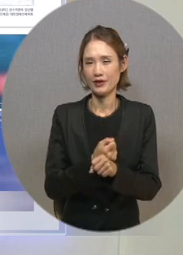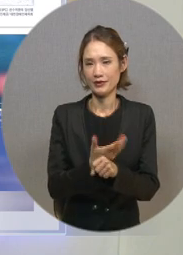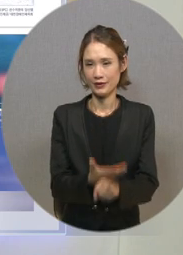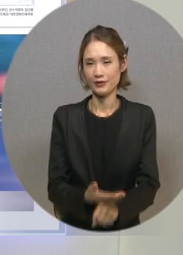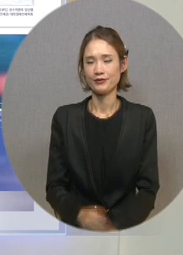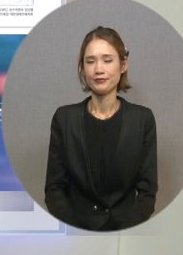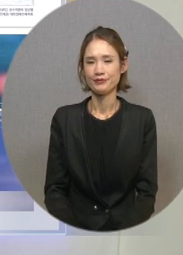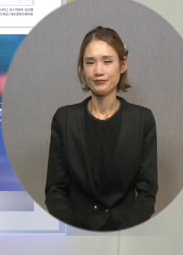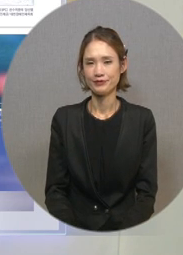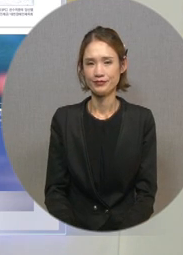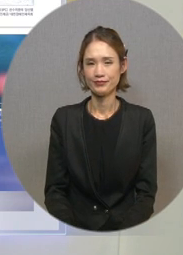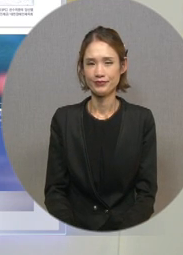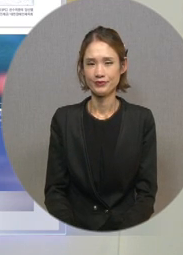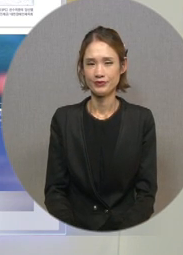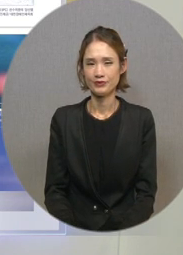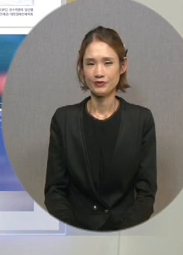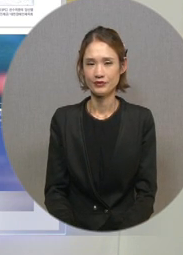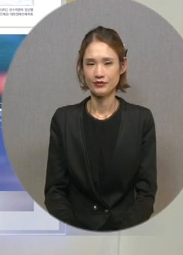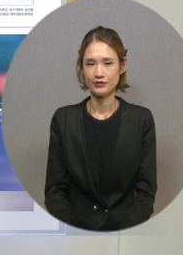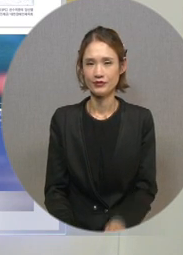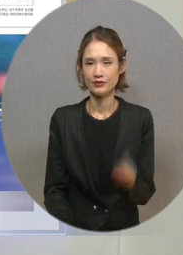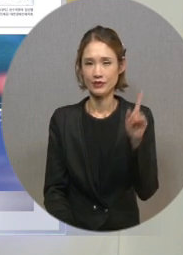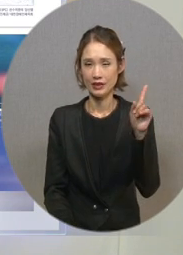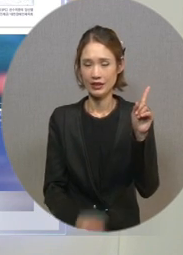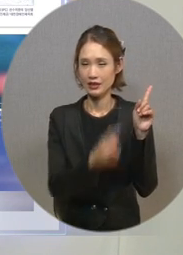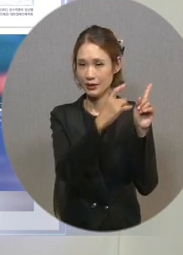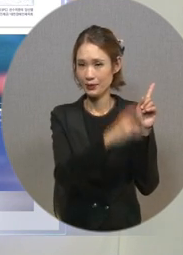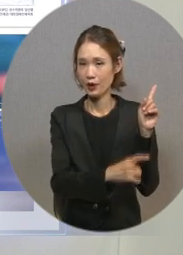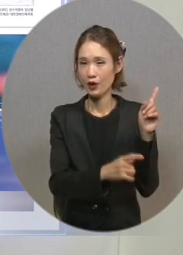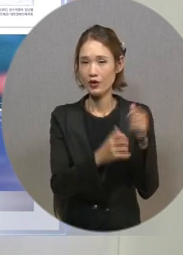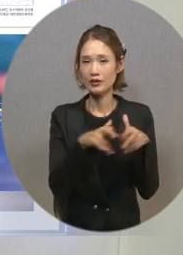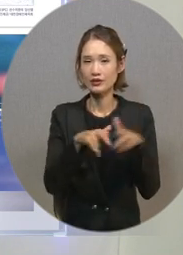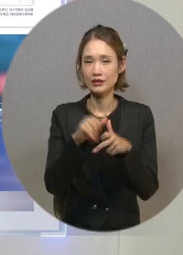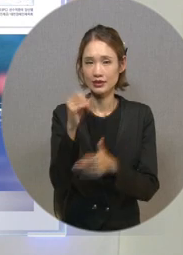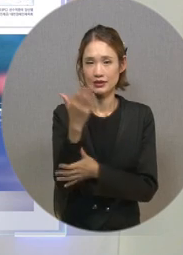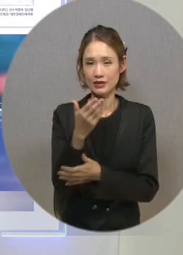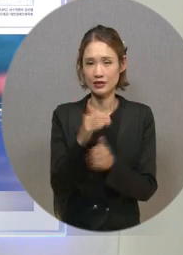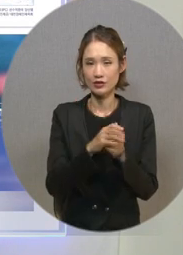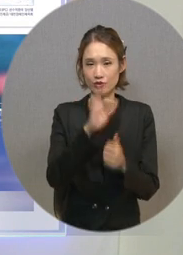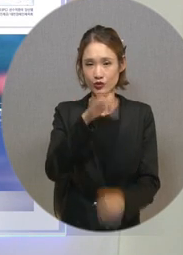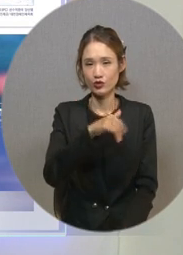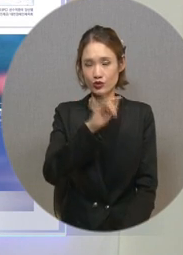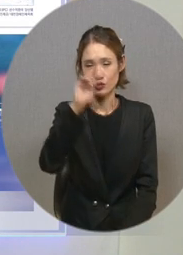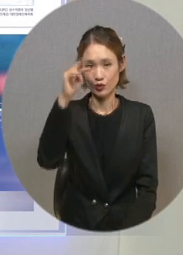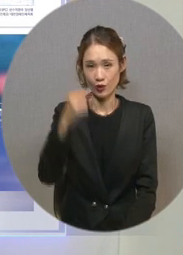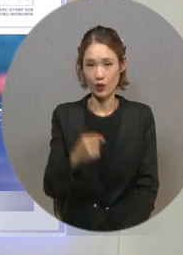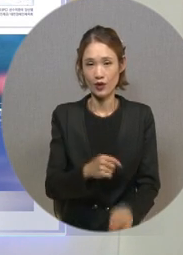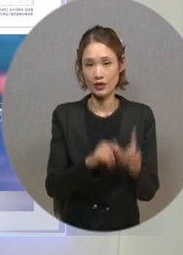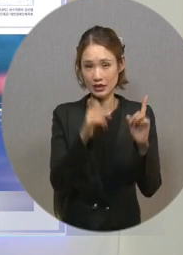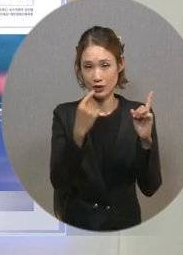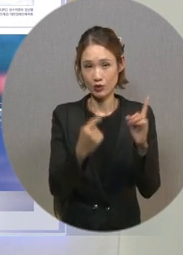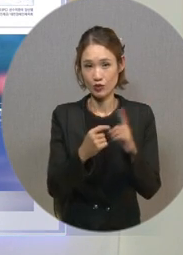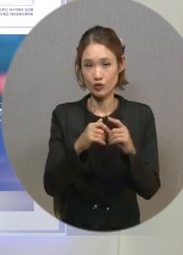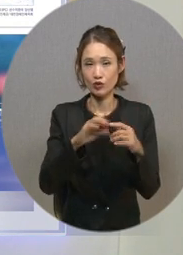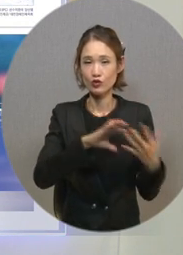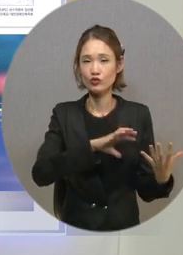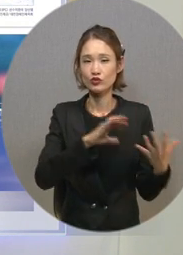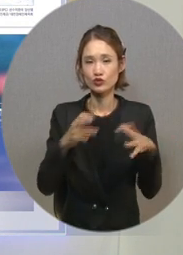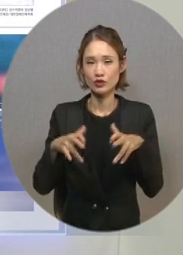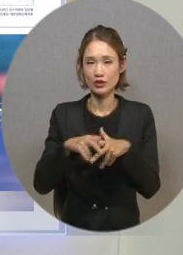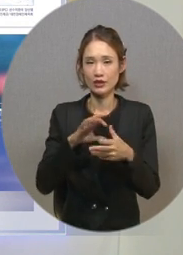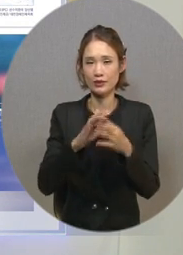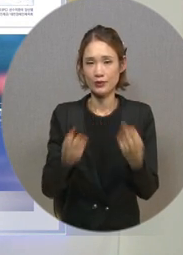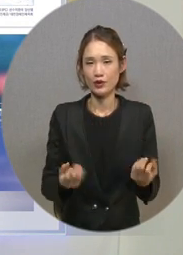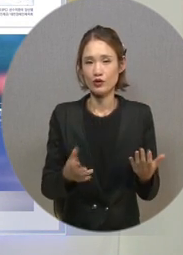밝혔습니다 계속해서 1면입니다 아 장애인 기아 1호 패럴림픽 원 원유민이 국제 패럴림픽 위원회